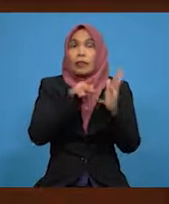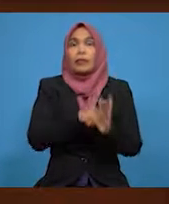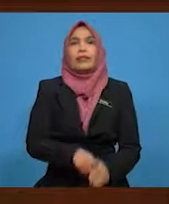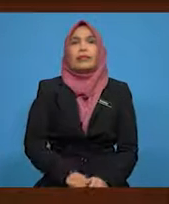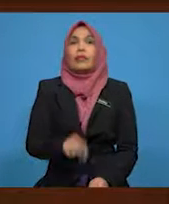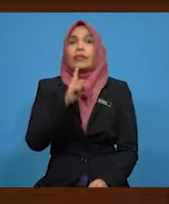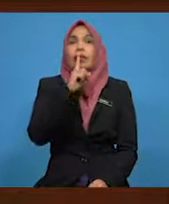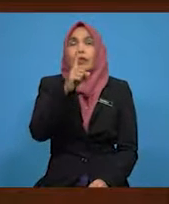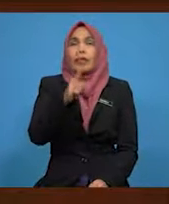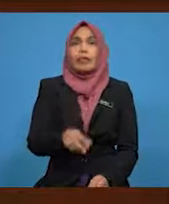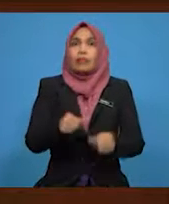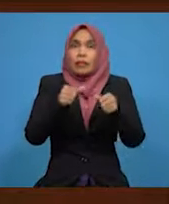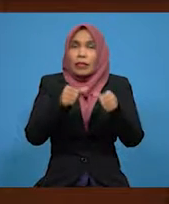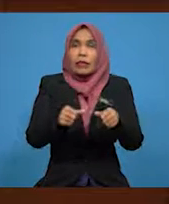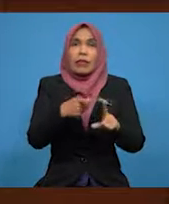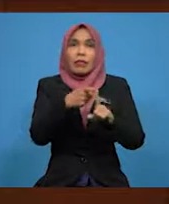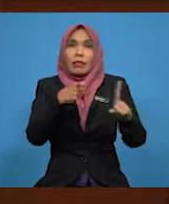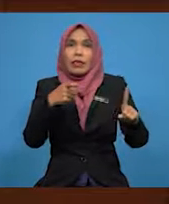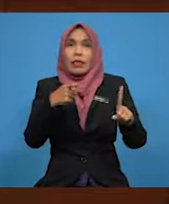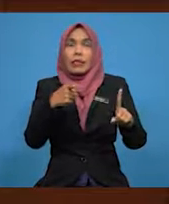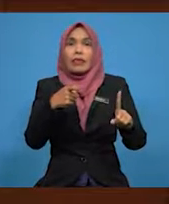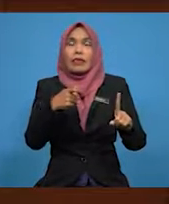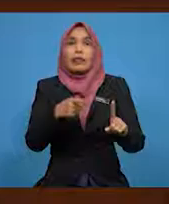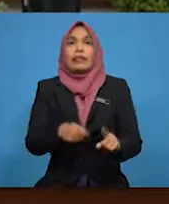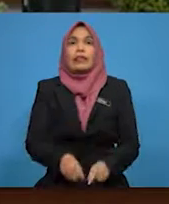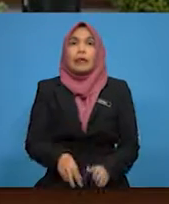serta arahan tetap daripada pihak pengurusan.